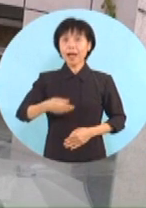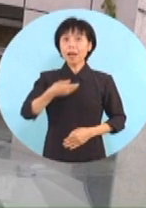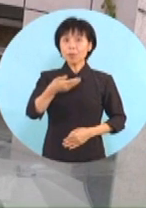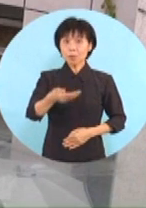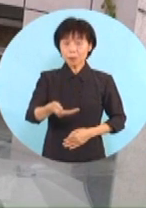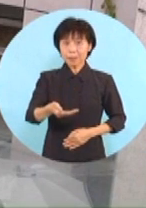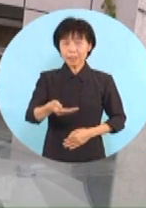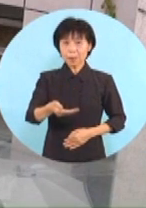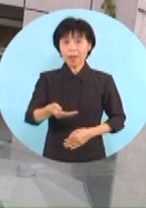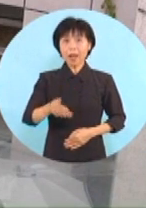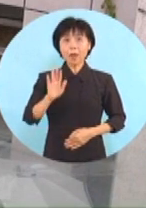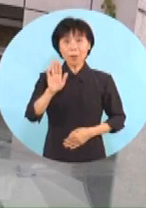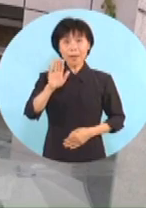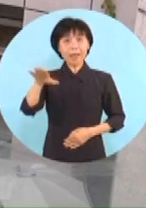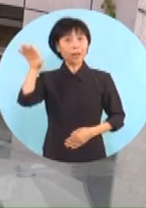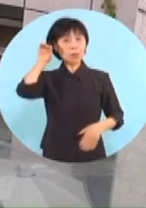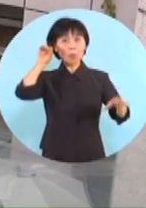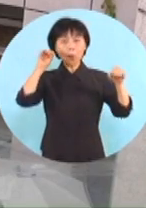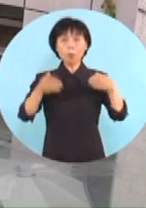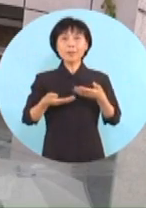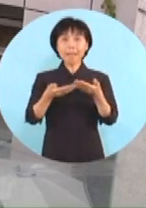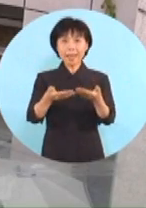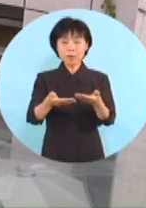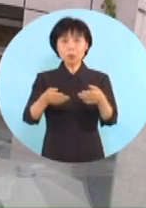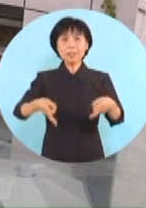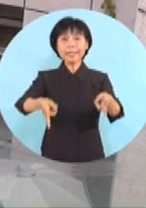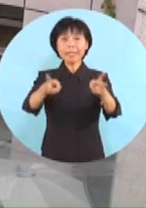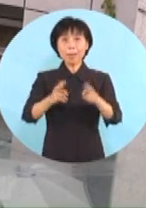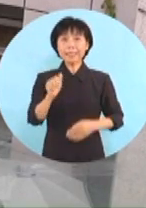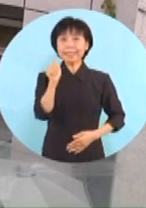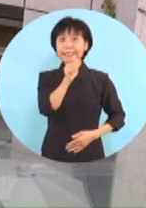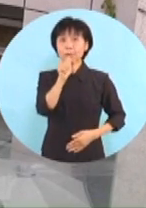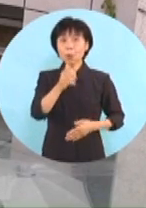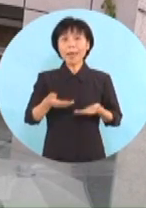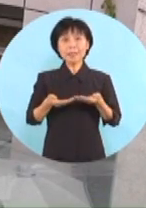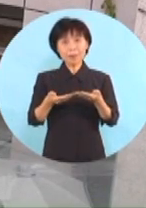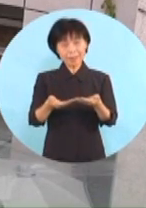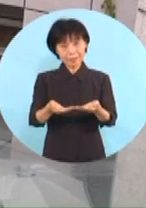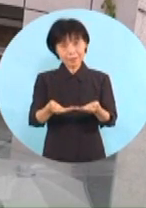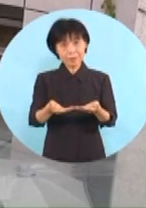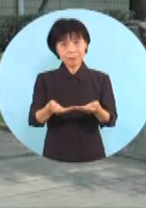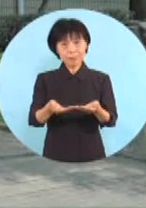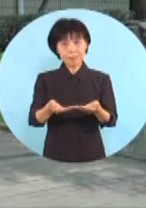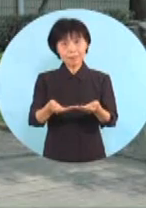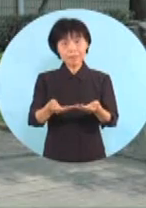続いては区内のこれからの情報をお伝えする板橋インフォメーションです。